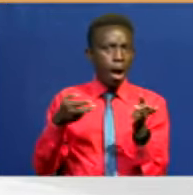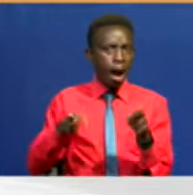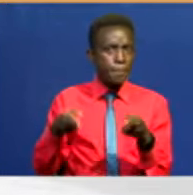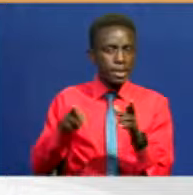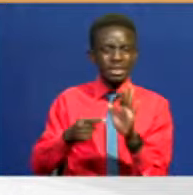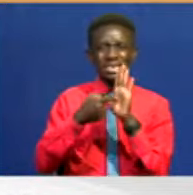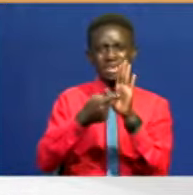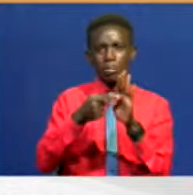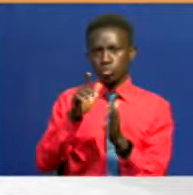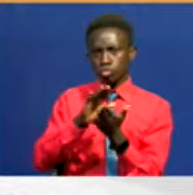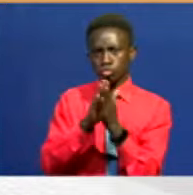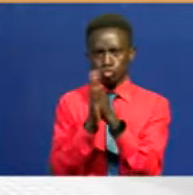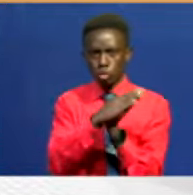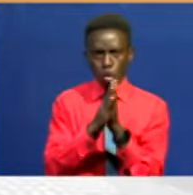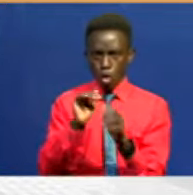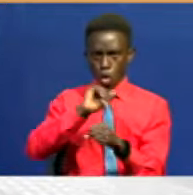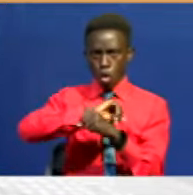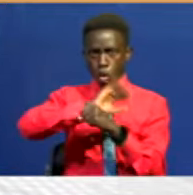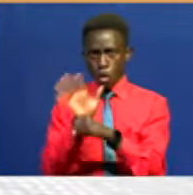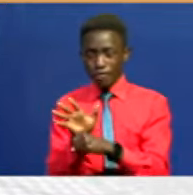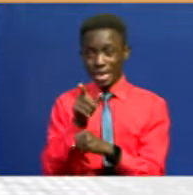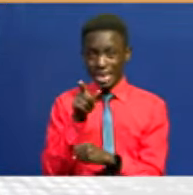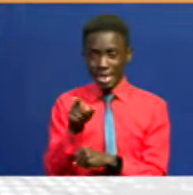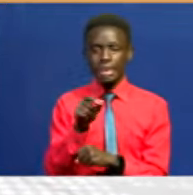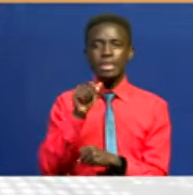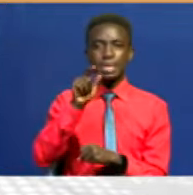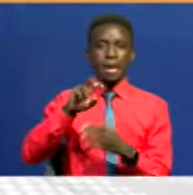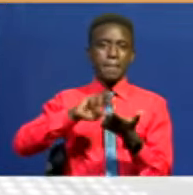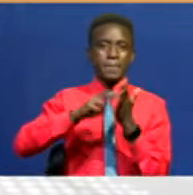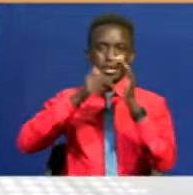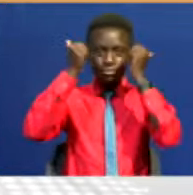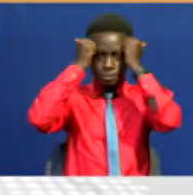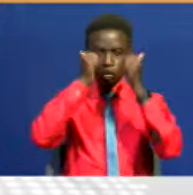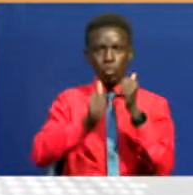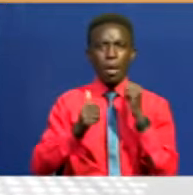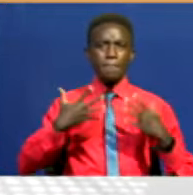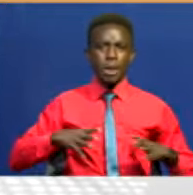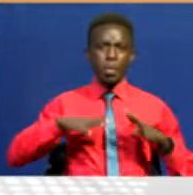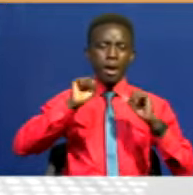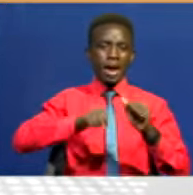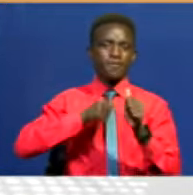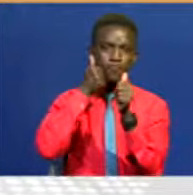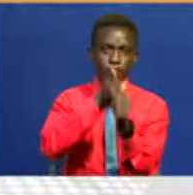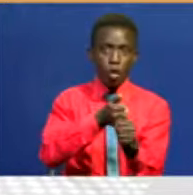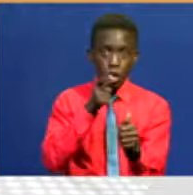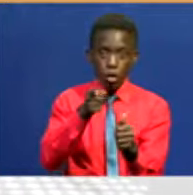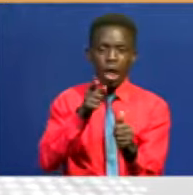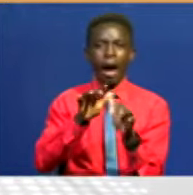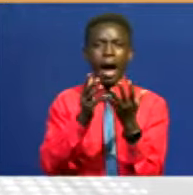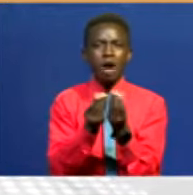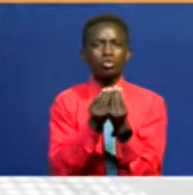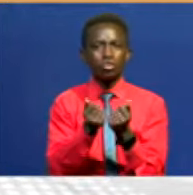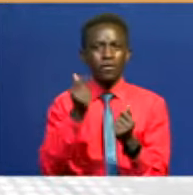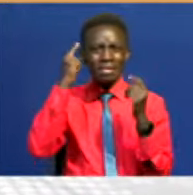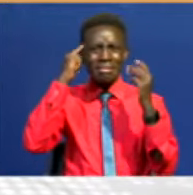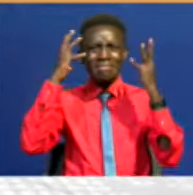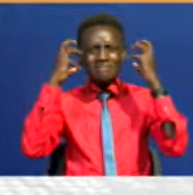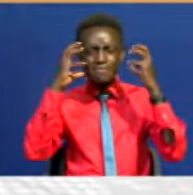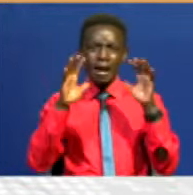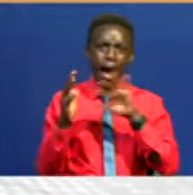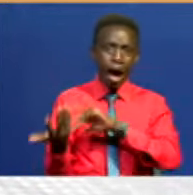COVID. Hizo ni kozi ambazo pengine watu wanaweza kuzingatia masuala ya msongo wa mawazo na hayo yote.